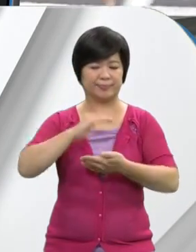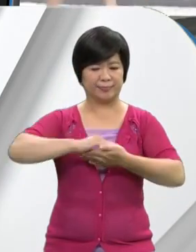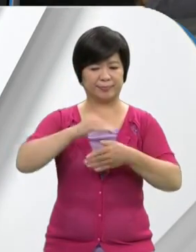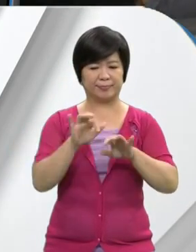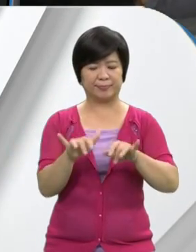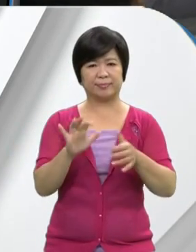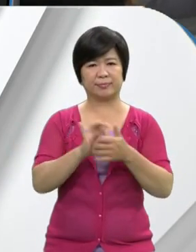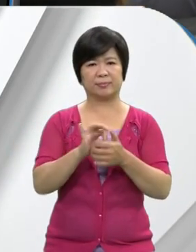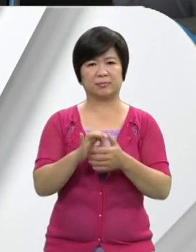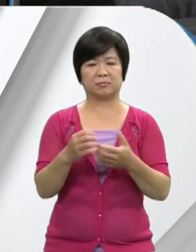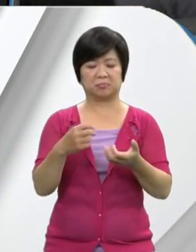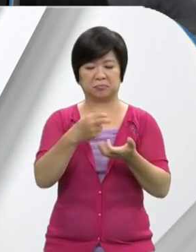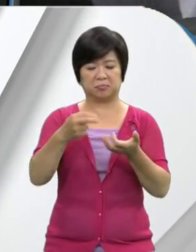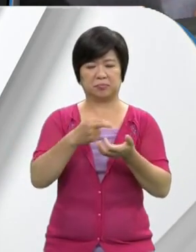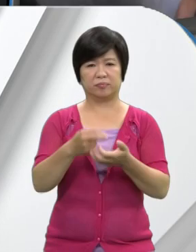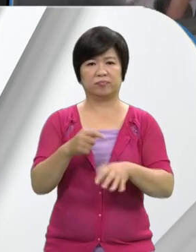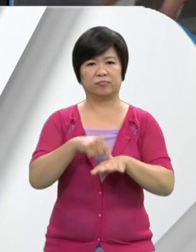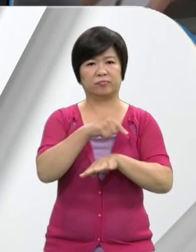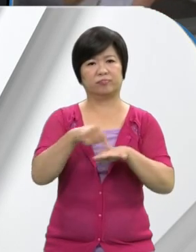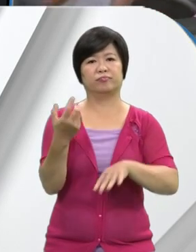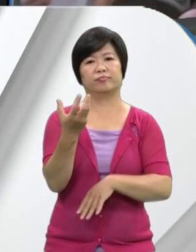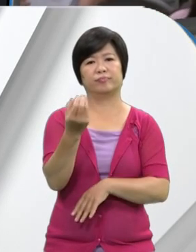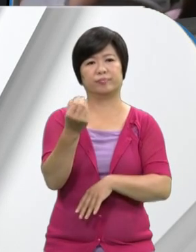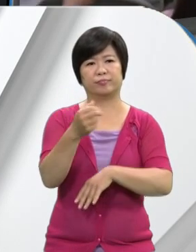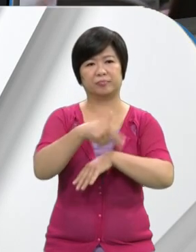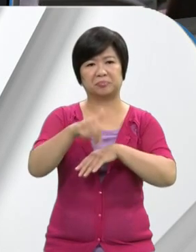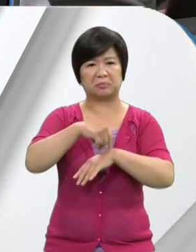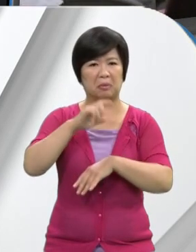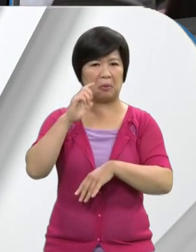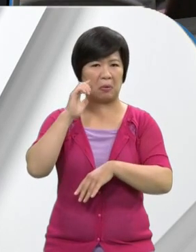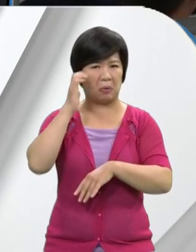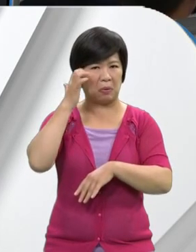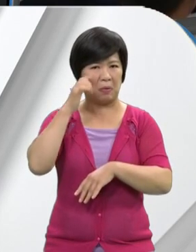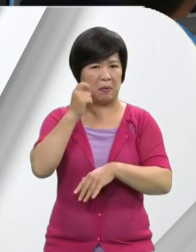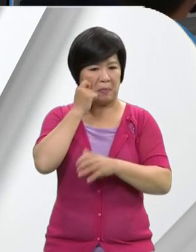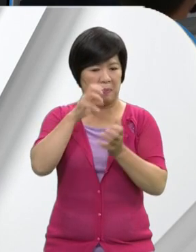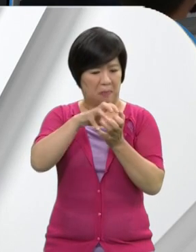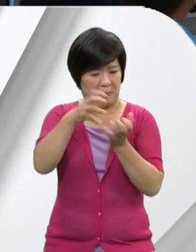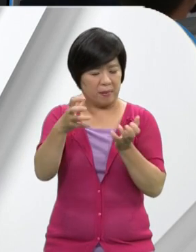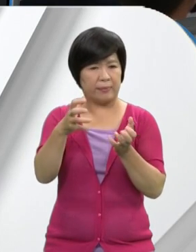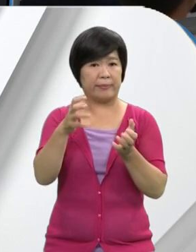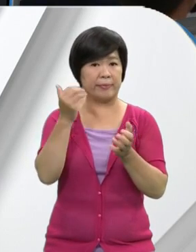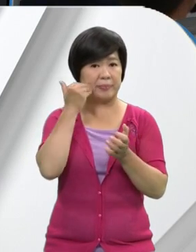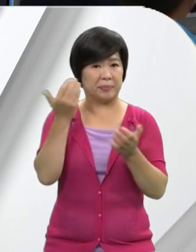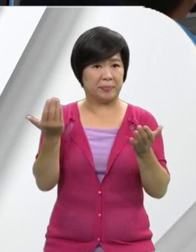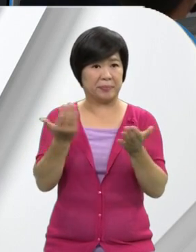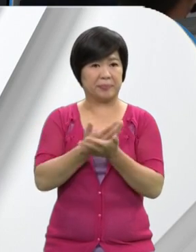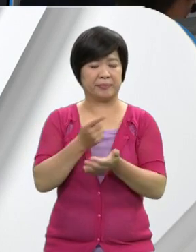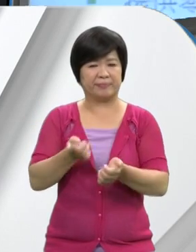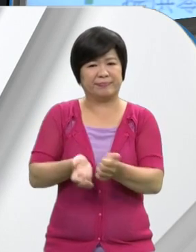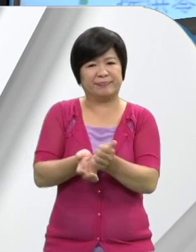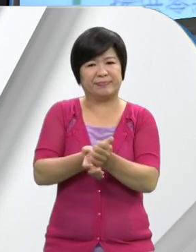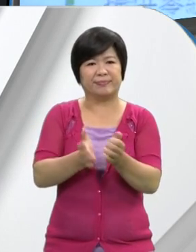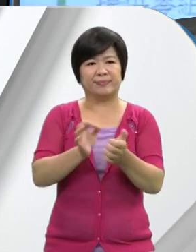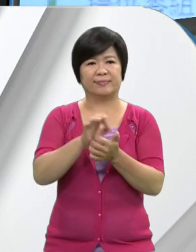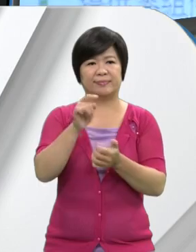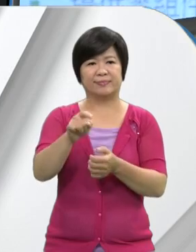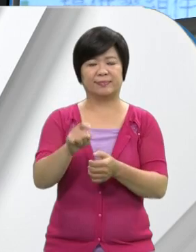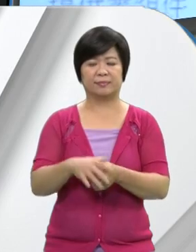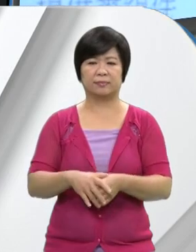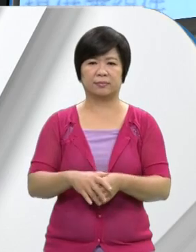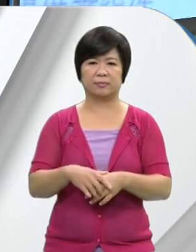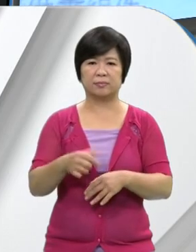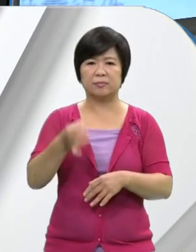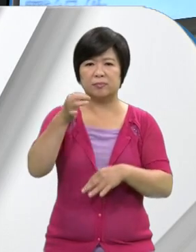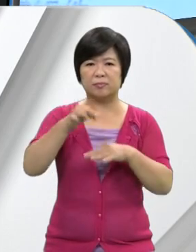没提供维修手册，甚至涉及到盗难拆，加速民众问题的经验，也加速了消